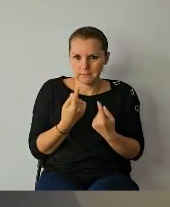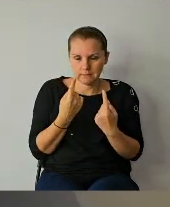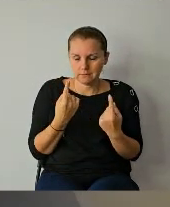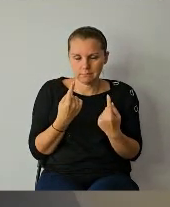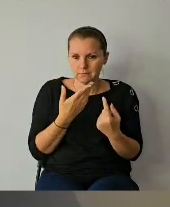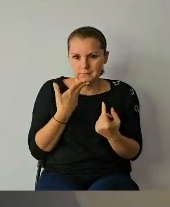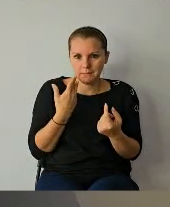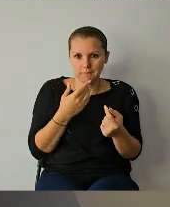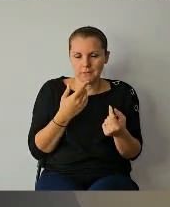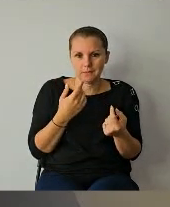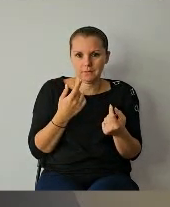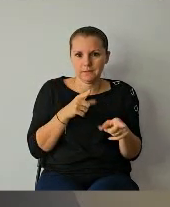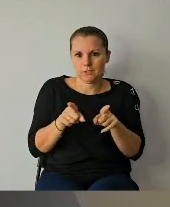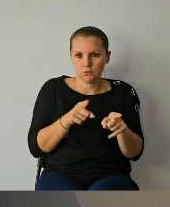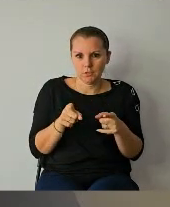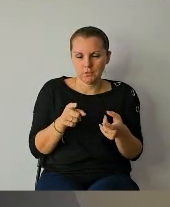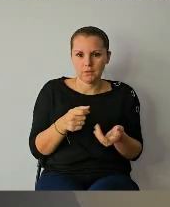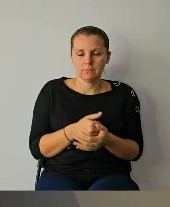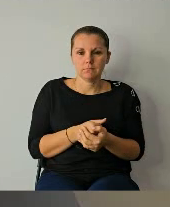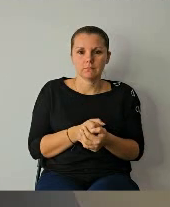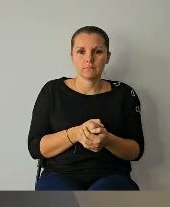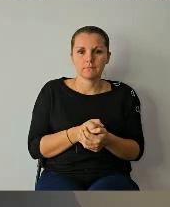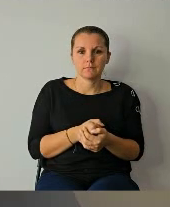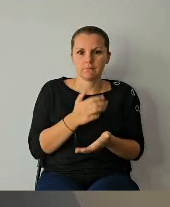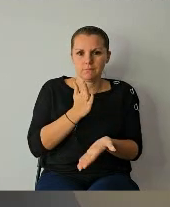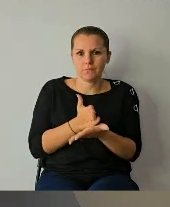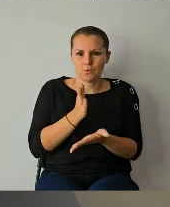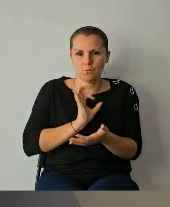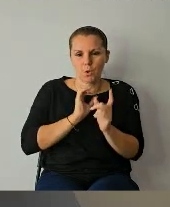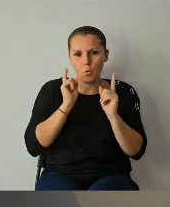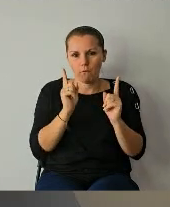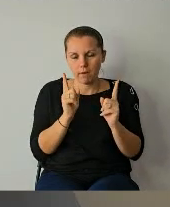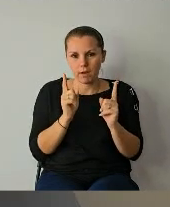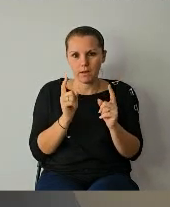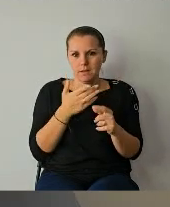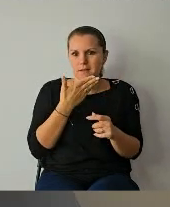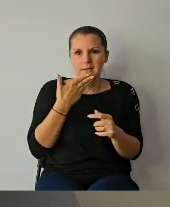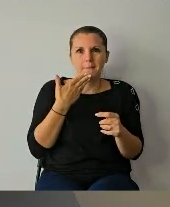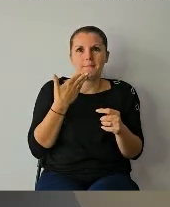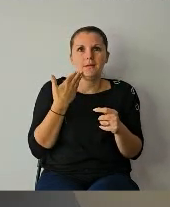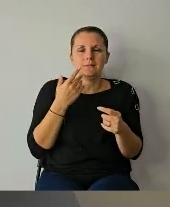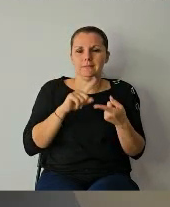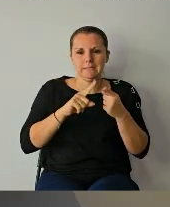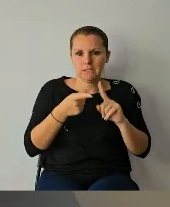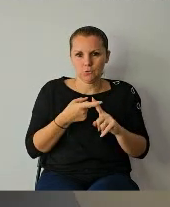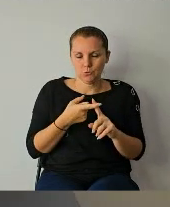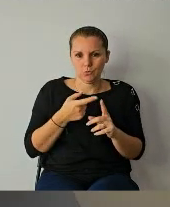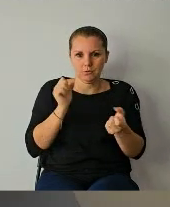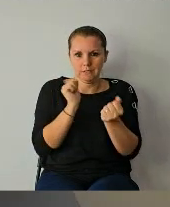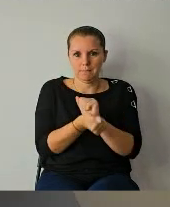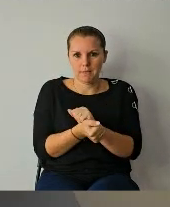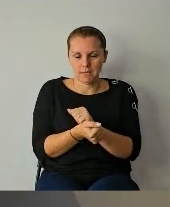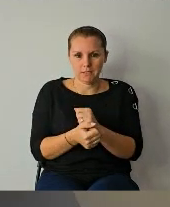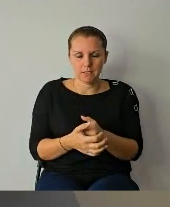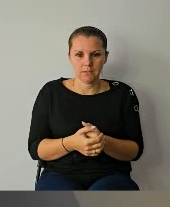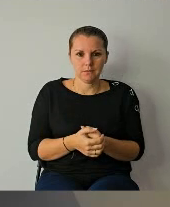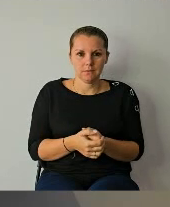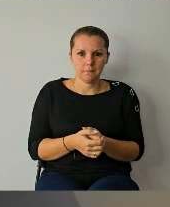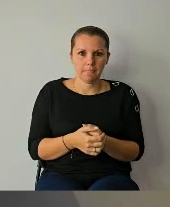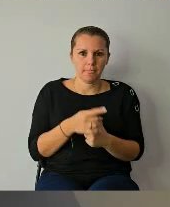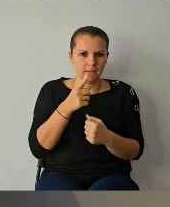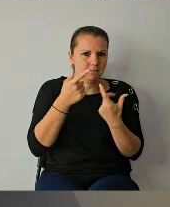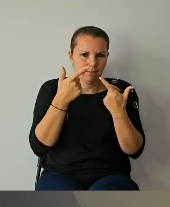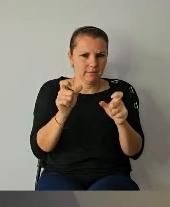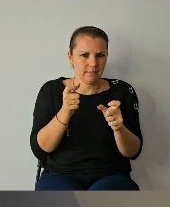Tyle, tak jest taka tylko moja uwaga. Bo nie ma sensu po prostu bić piany o to, ponieważ to nic